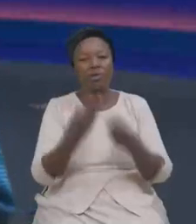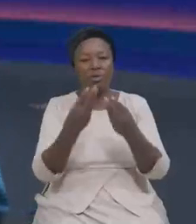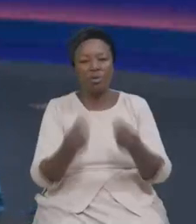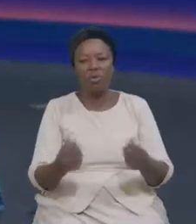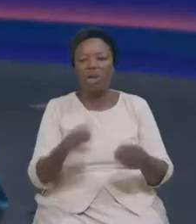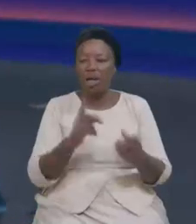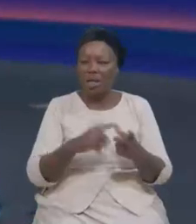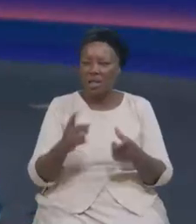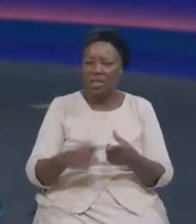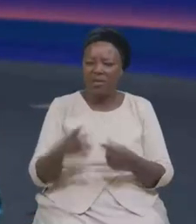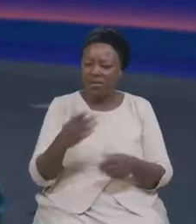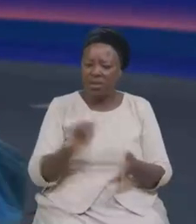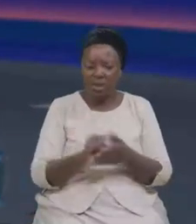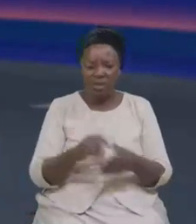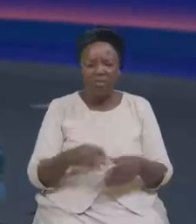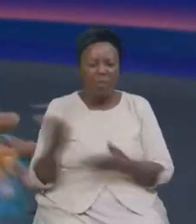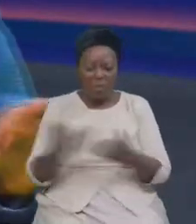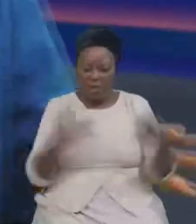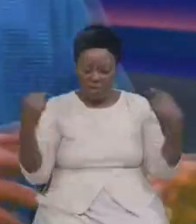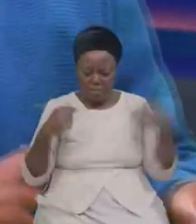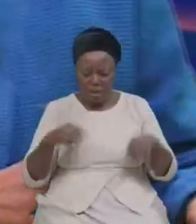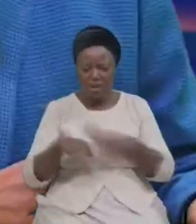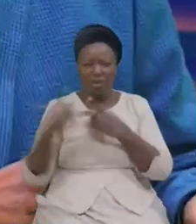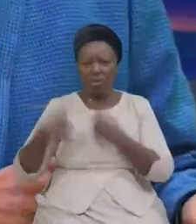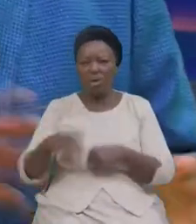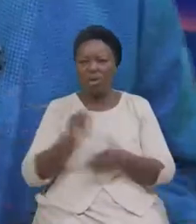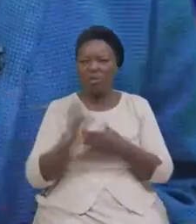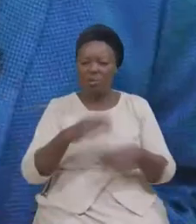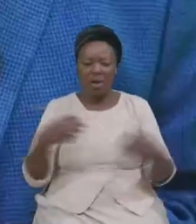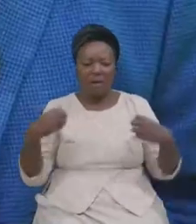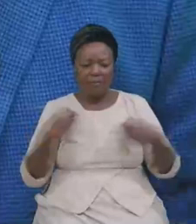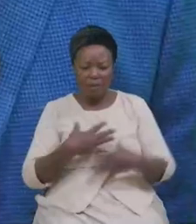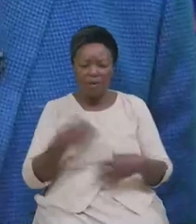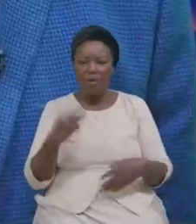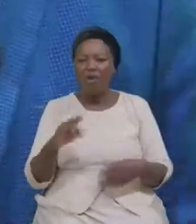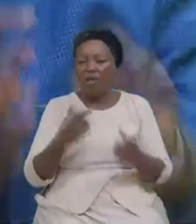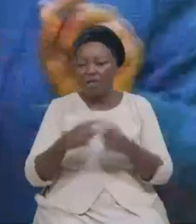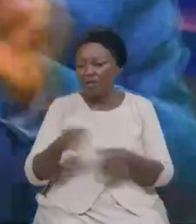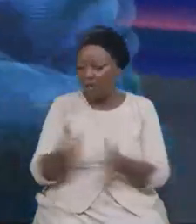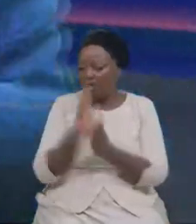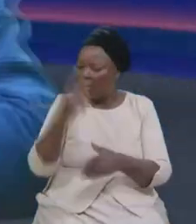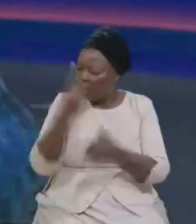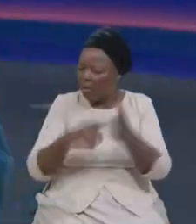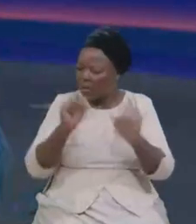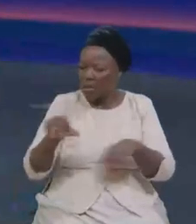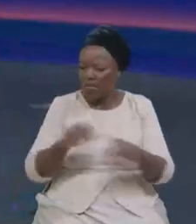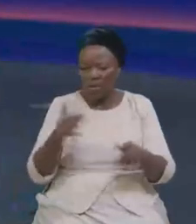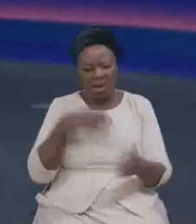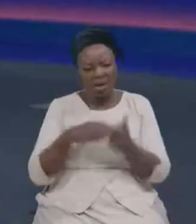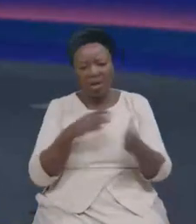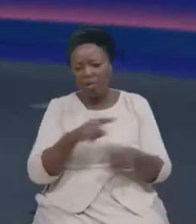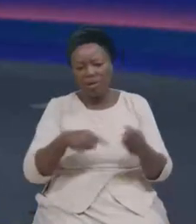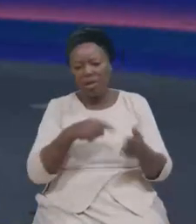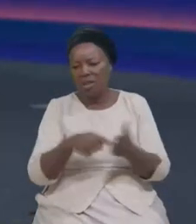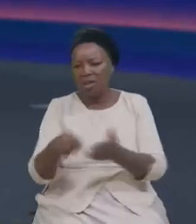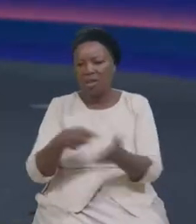ton cœur? Tu paniques à ce sujet. Tu dis, ah, comment je vais faire ceci? Je n'ai jamais vu ce type de problème. Premièrement, les problèmes qui dépassent